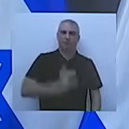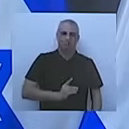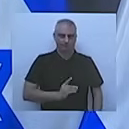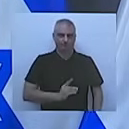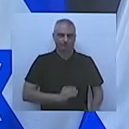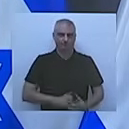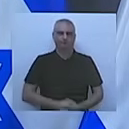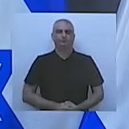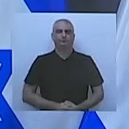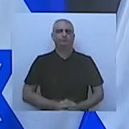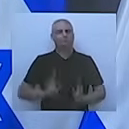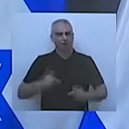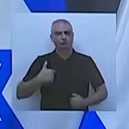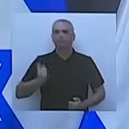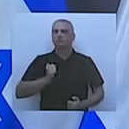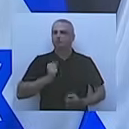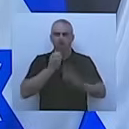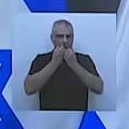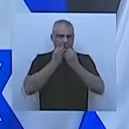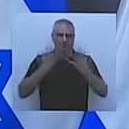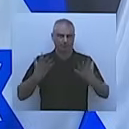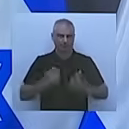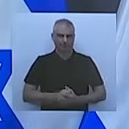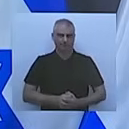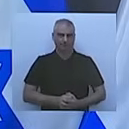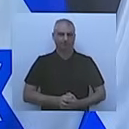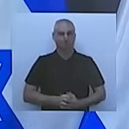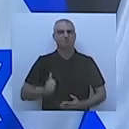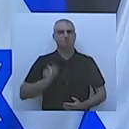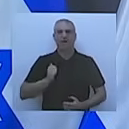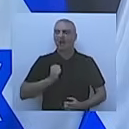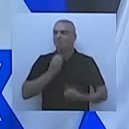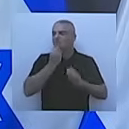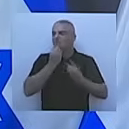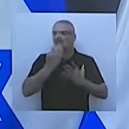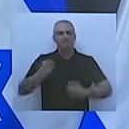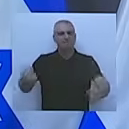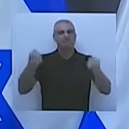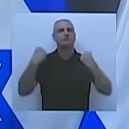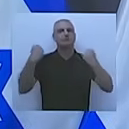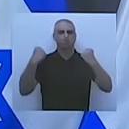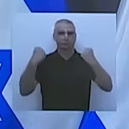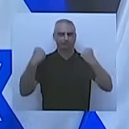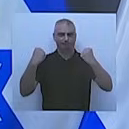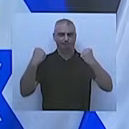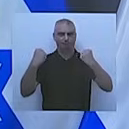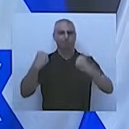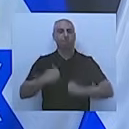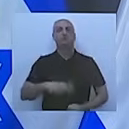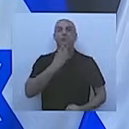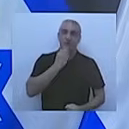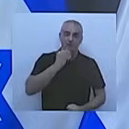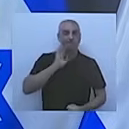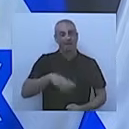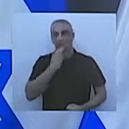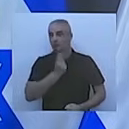lor Cum se va întâmpla asta Există două variante varianta militară varianta dură pe care o vedem astăzi și pe și vom vedea din